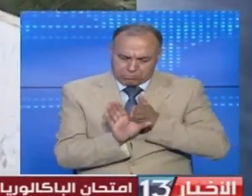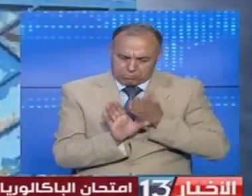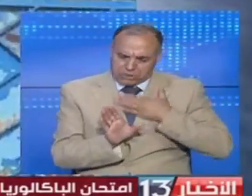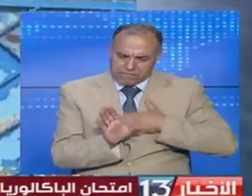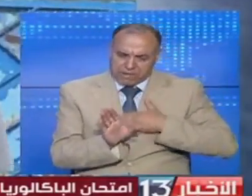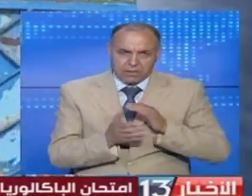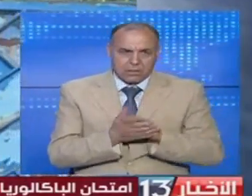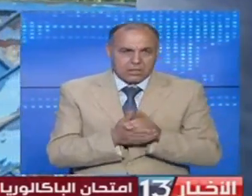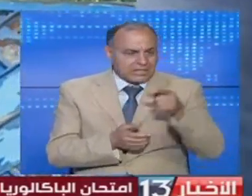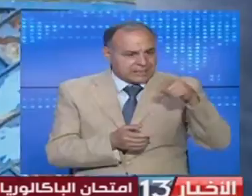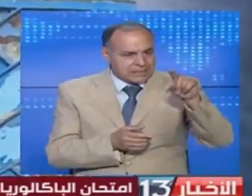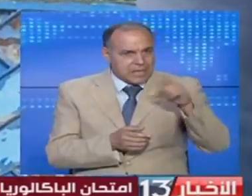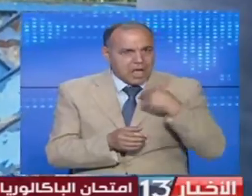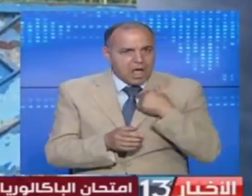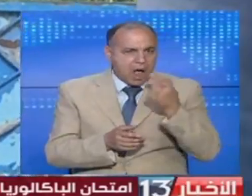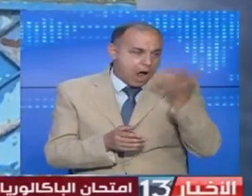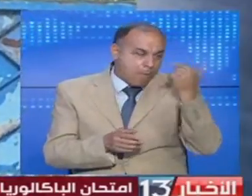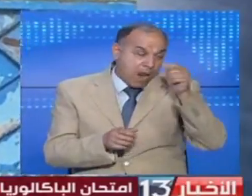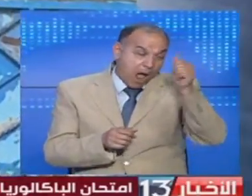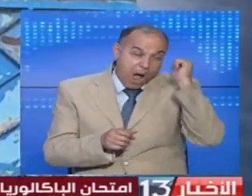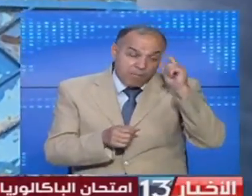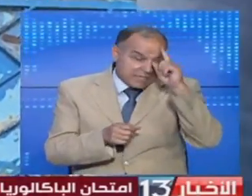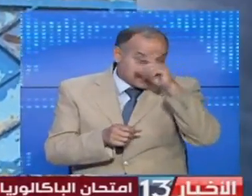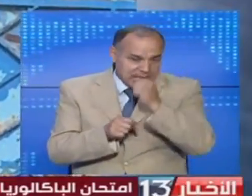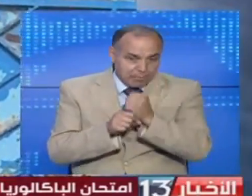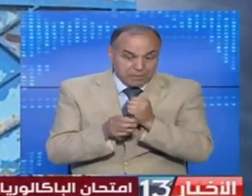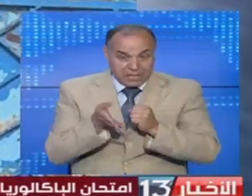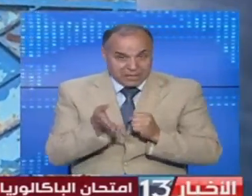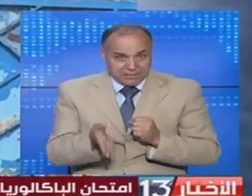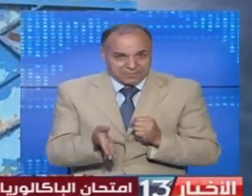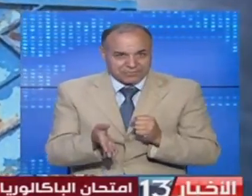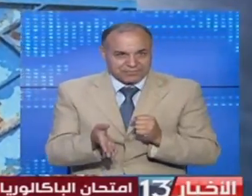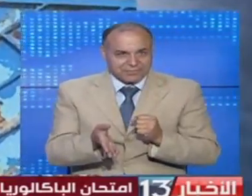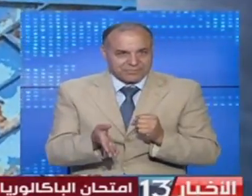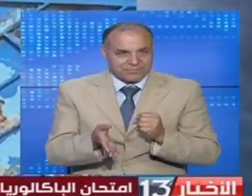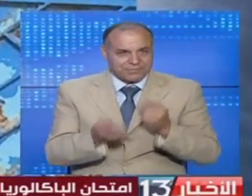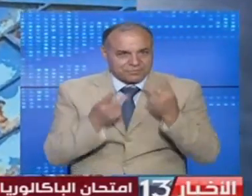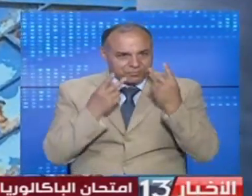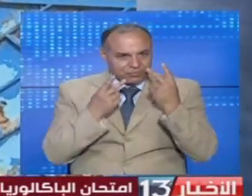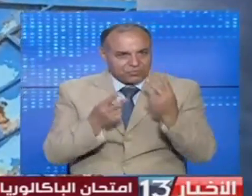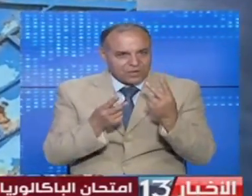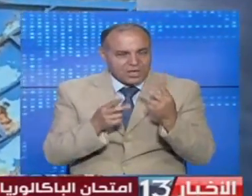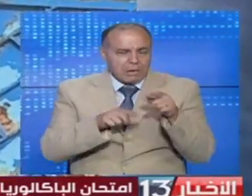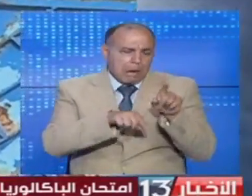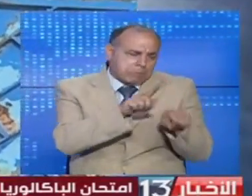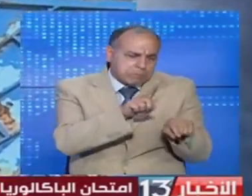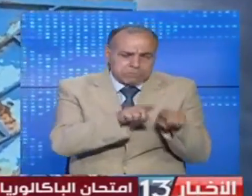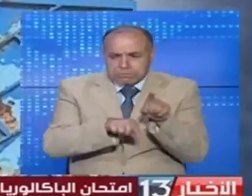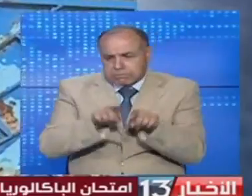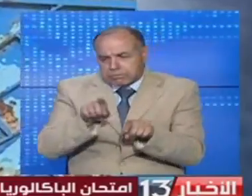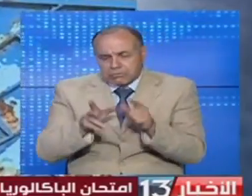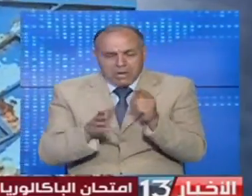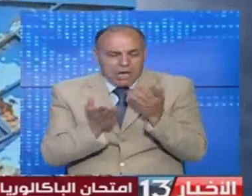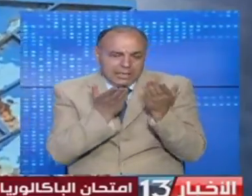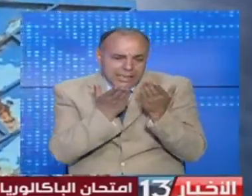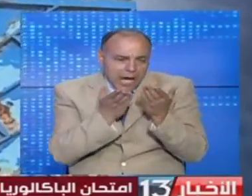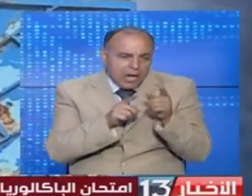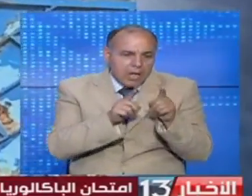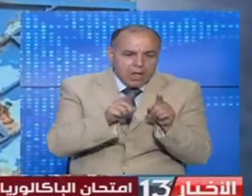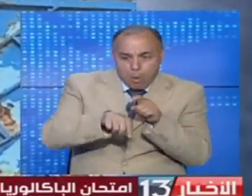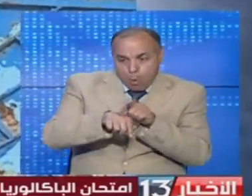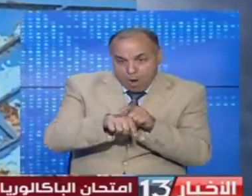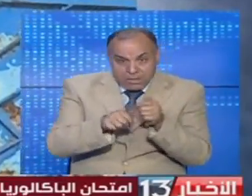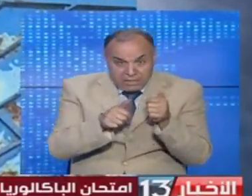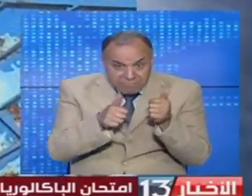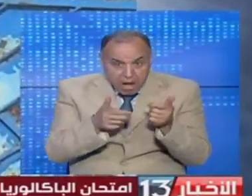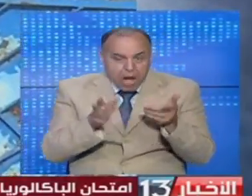سيحمل العام هذا كان سحب علينا برشا ولكن معناها كما النهار بنهار واحد بالمائه لم يلقى الوقت